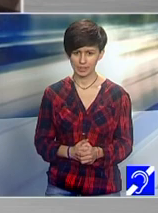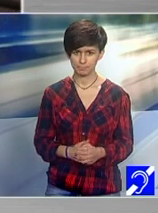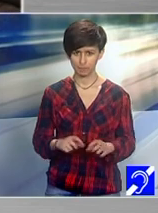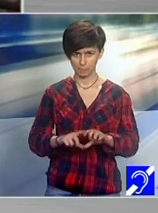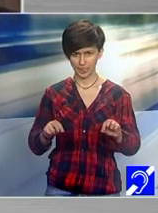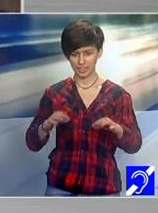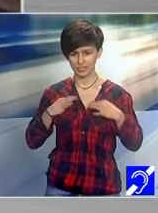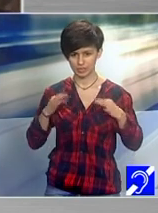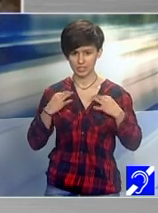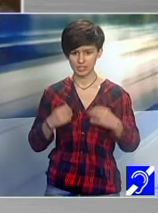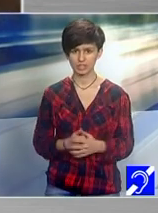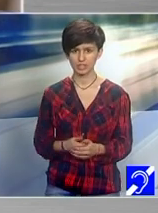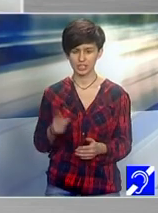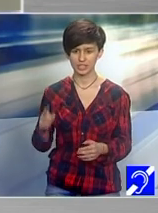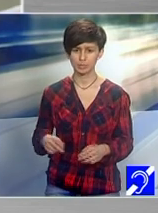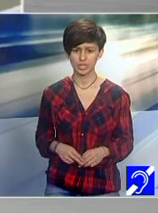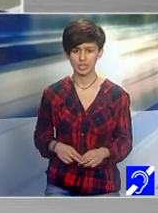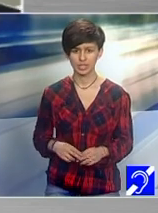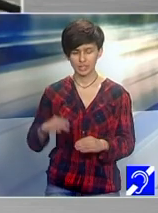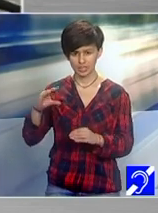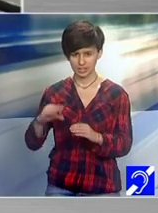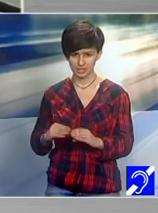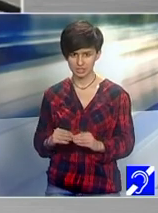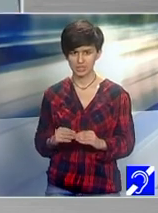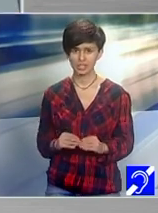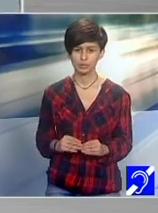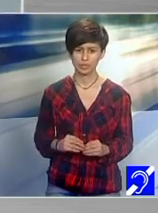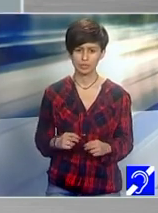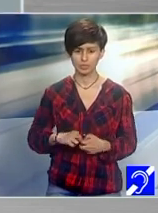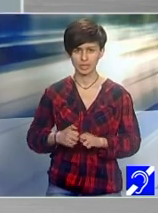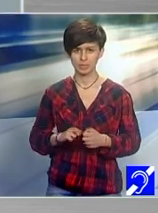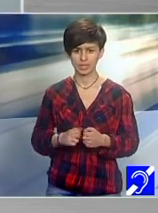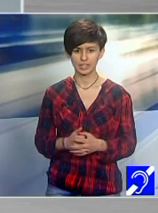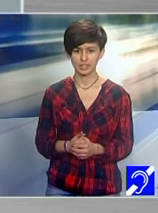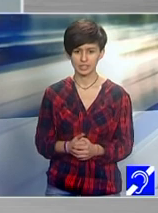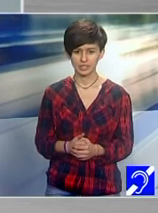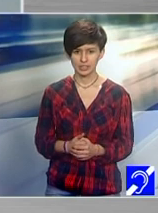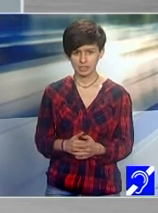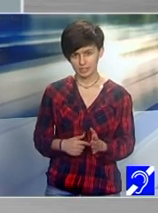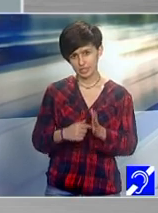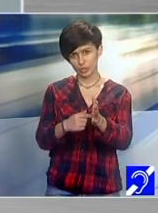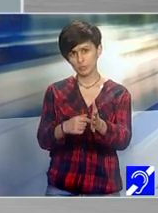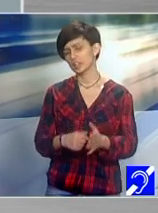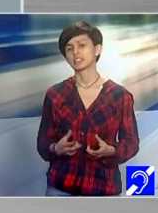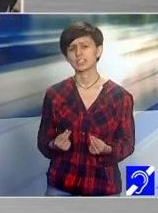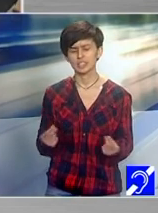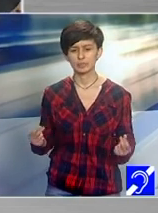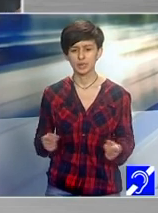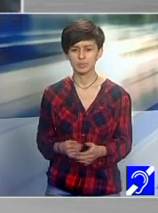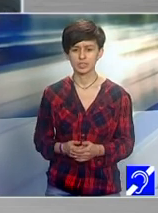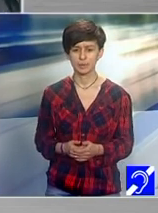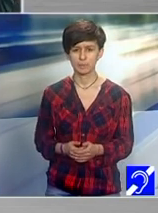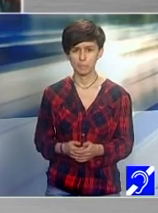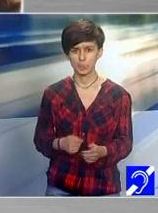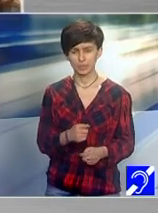Cardul de sănătate menit să reducă fraudele, însă amânat cu ani, i-a adus cele mai mari bătăi de cap lui Vasile Ciurchea. Proiectul a pornit cu stângul. Oamenii s-au